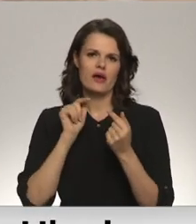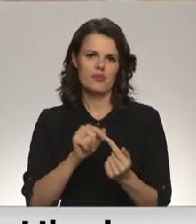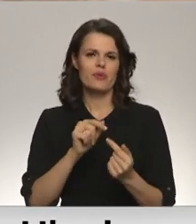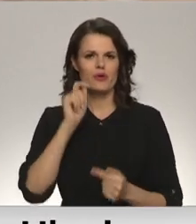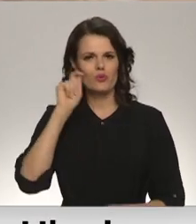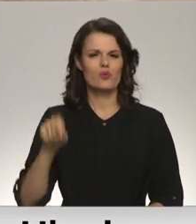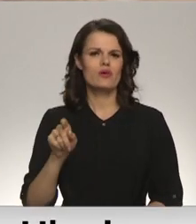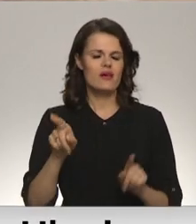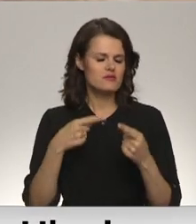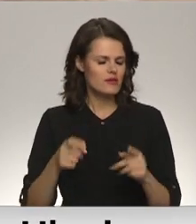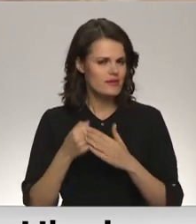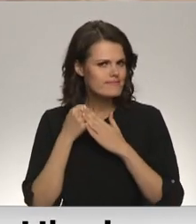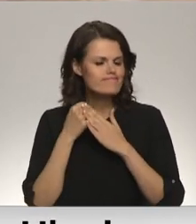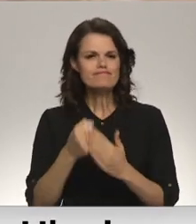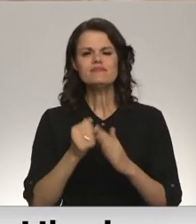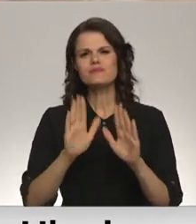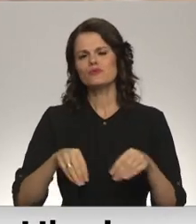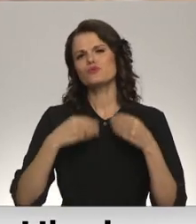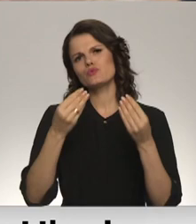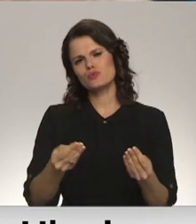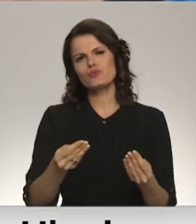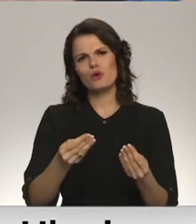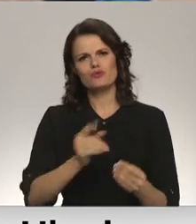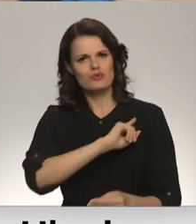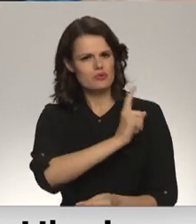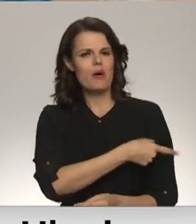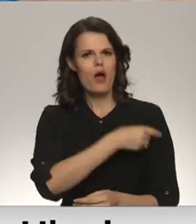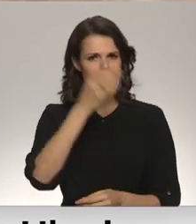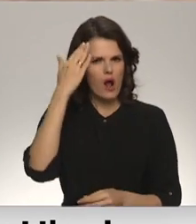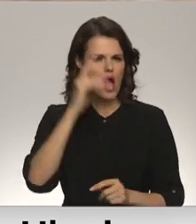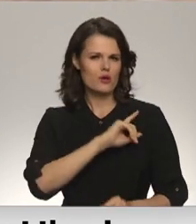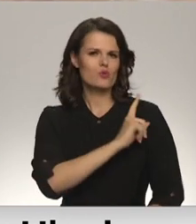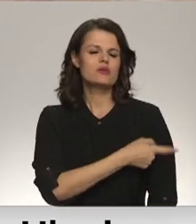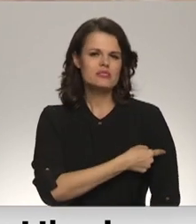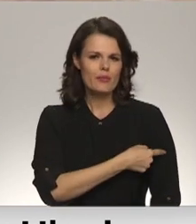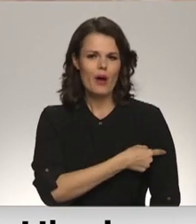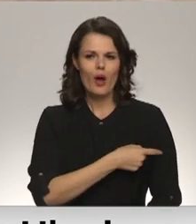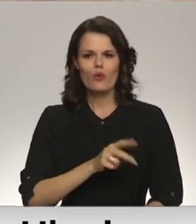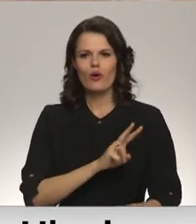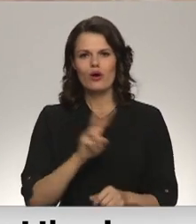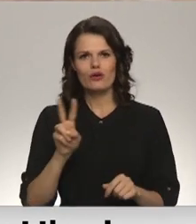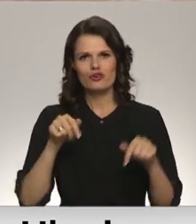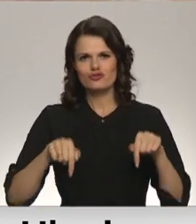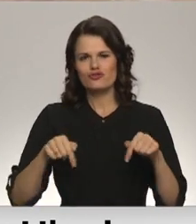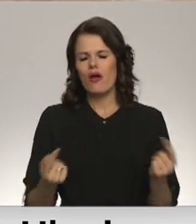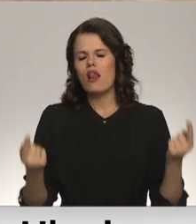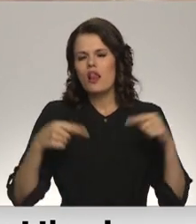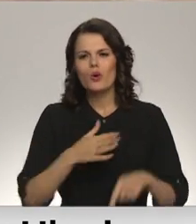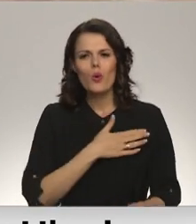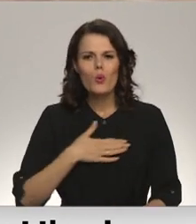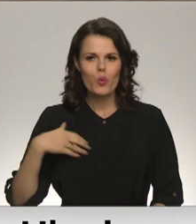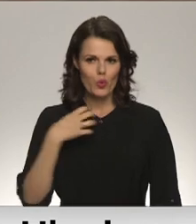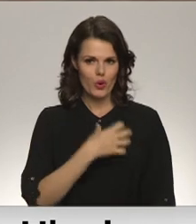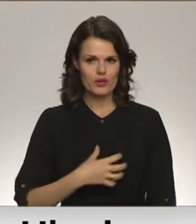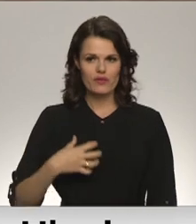lai viņiem dotu spēku, garīgo spēku. Kas šajos laikos ļoti